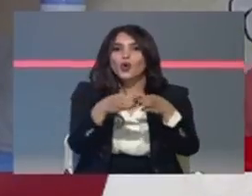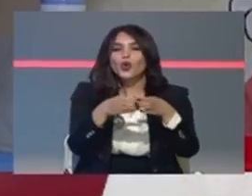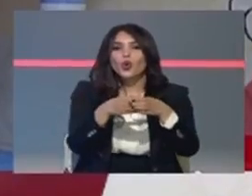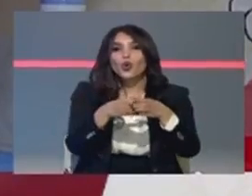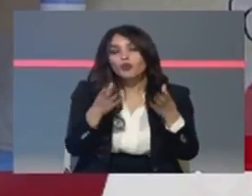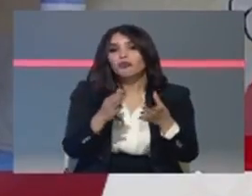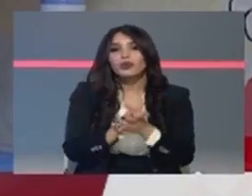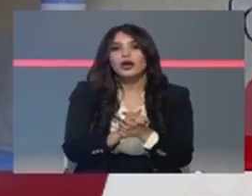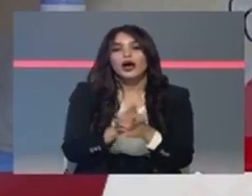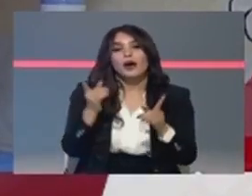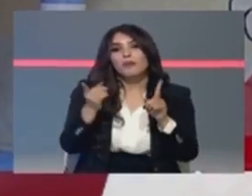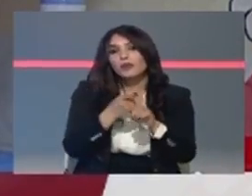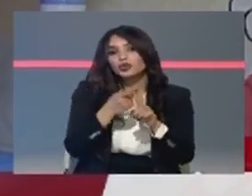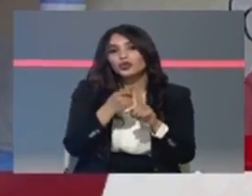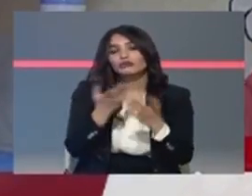اي اما راهو لازم